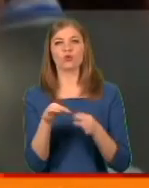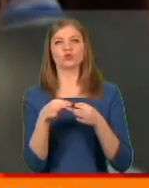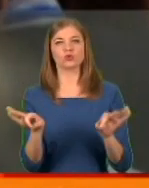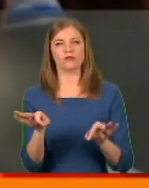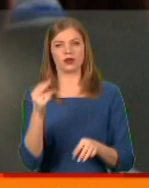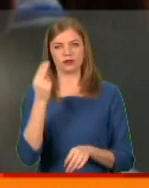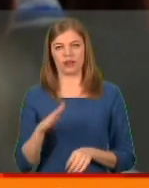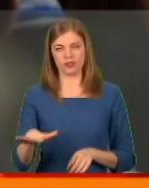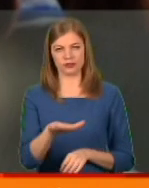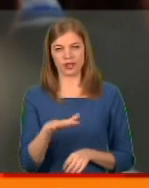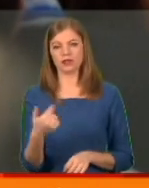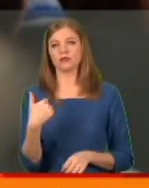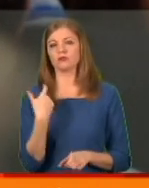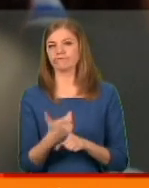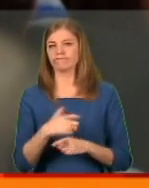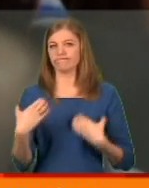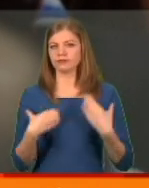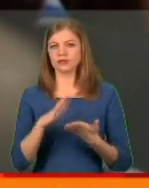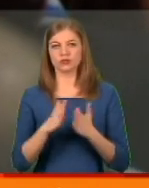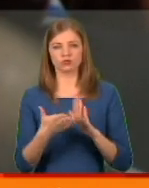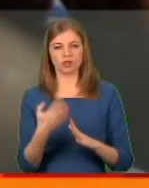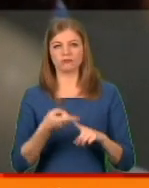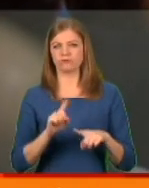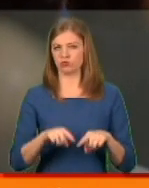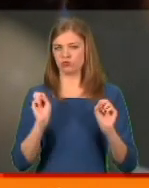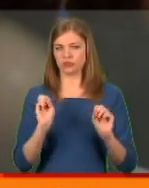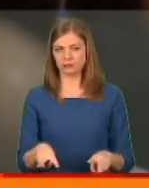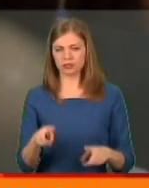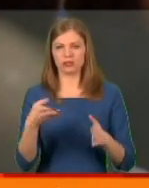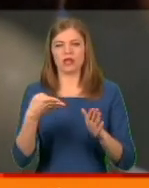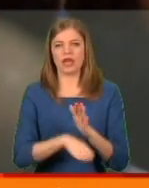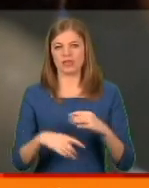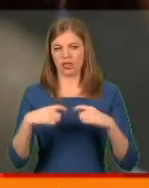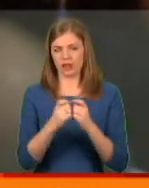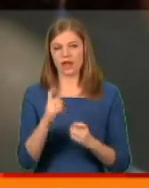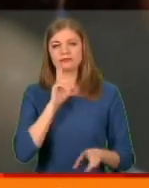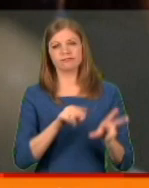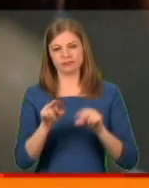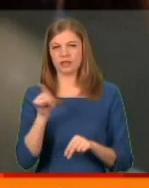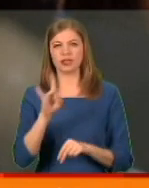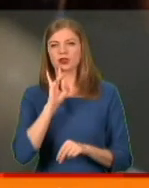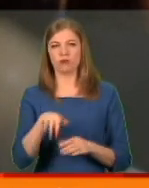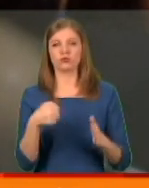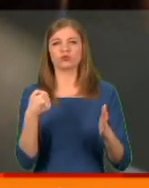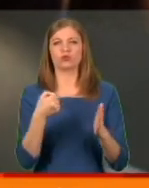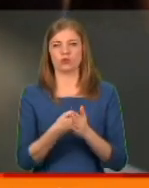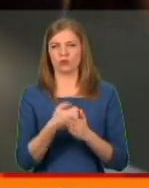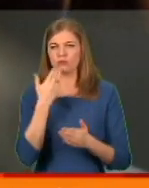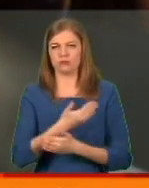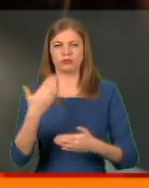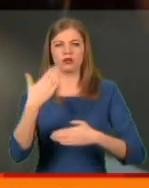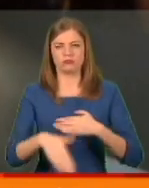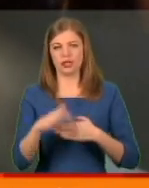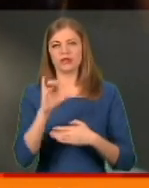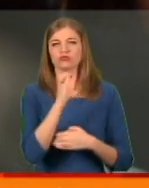країн. Ми вкрай стурбовані ситуацією. Це дуже небезпечна ескалація. Сподіваємося, вона не зайде до точки невороття, і США та